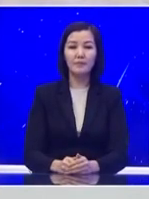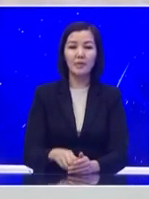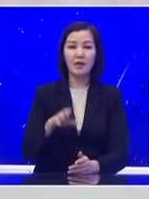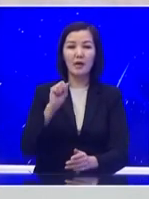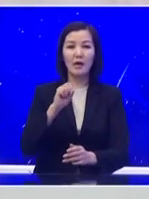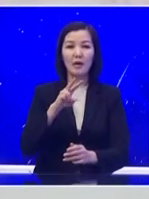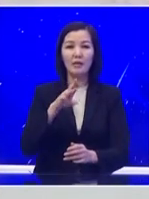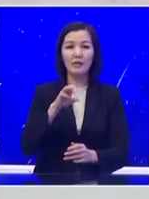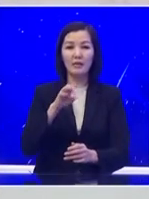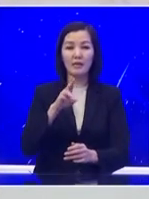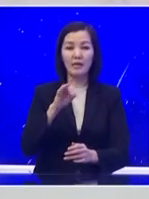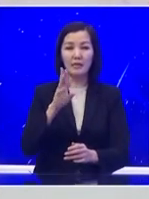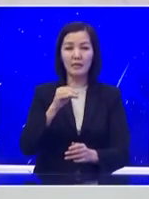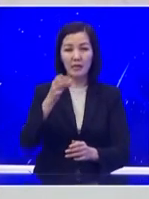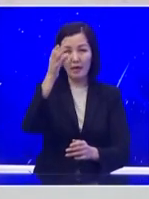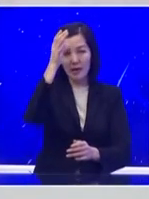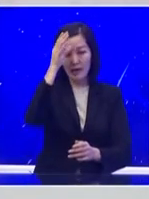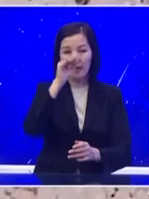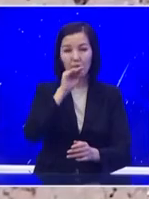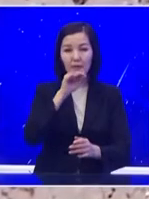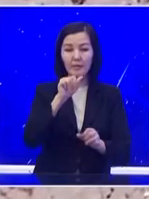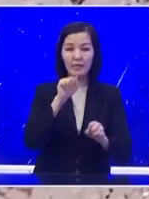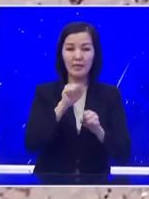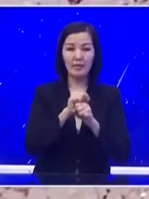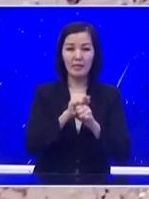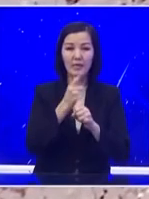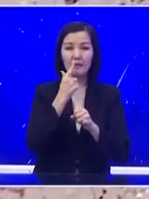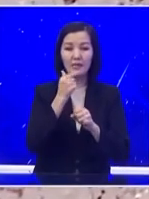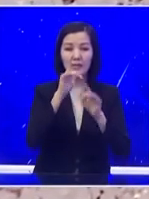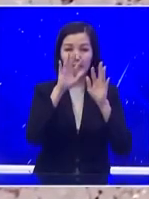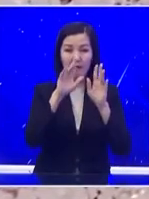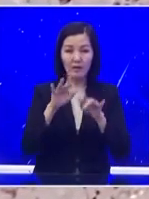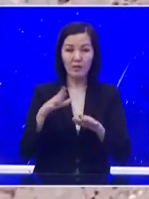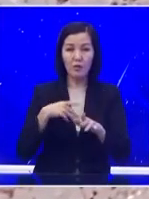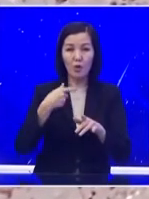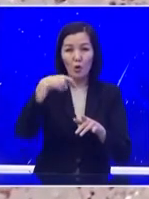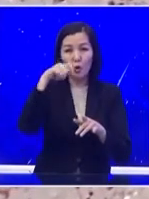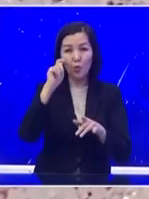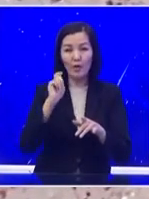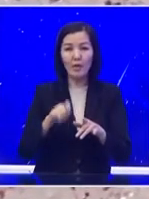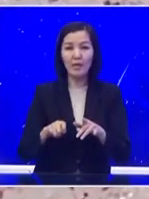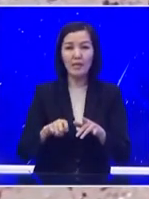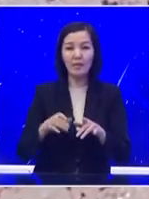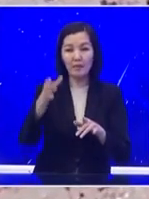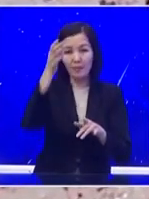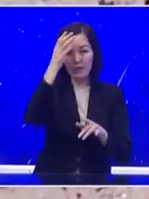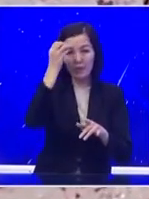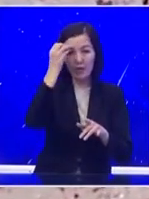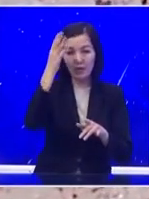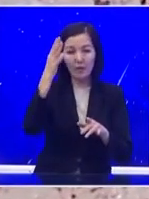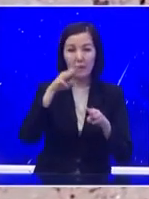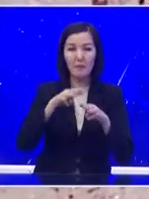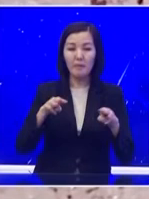Антарктидадағы академик Вернадский Украин станциясында қызыл қар жауды. Бұл туралы Украинаның білім және ғылым министрлігі әлеуметтік